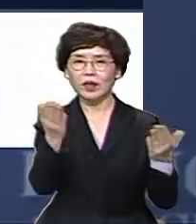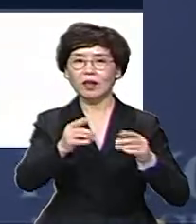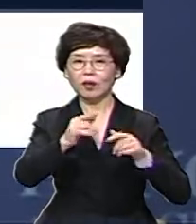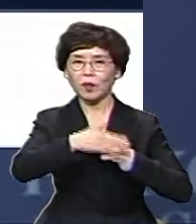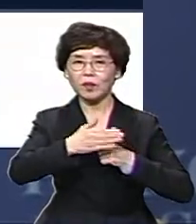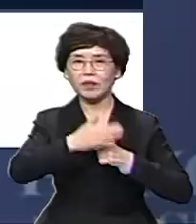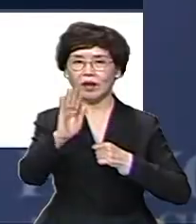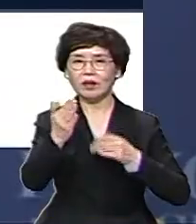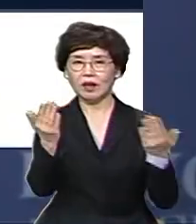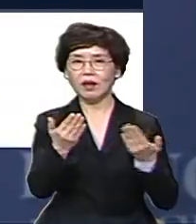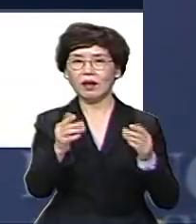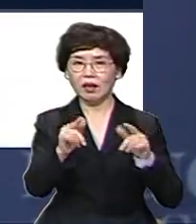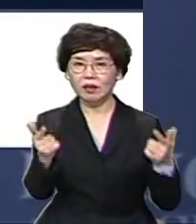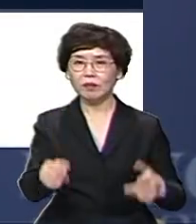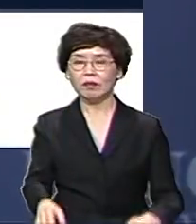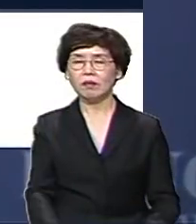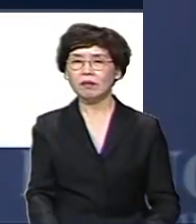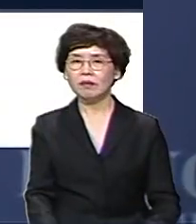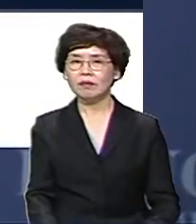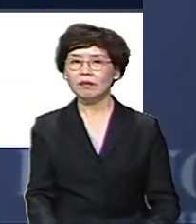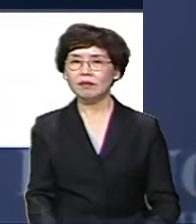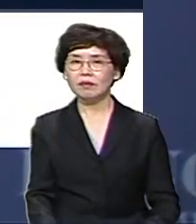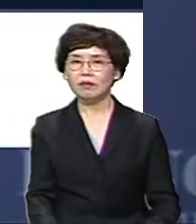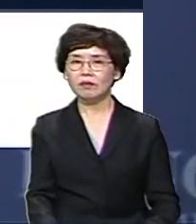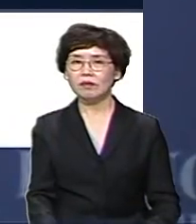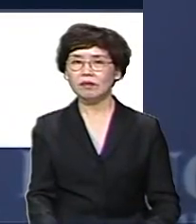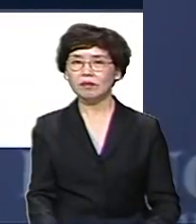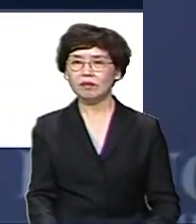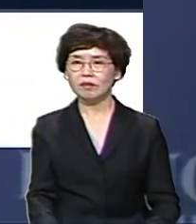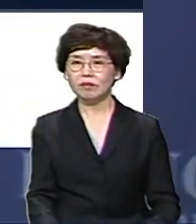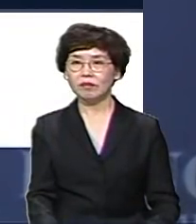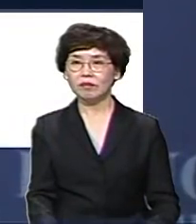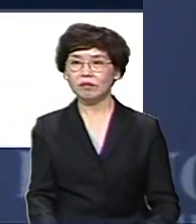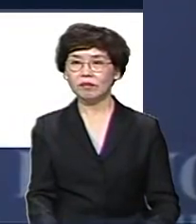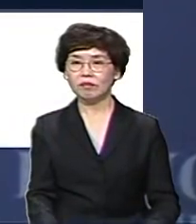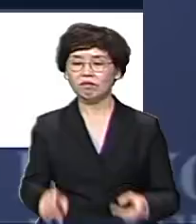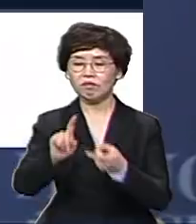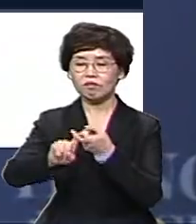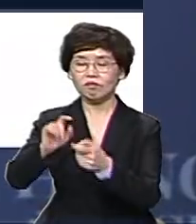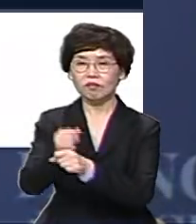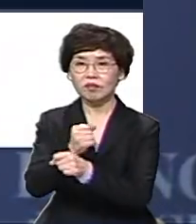것은 미국에서 절토 좋은 일 아닙니다.